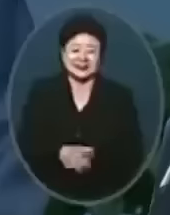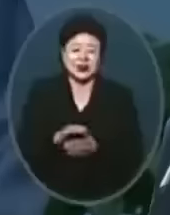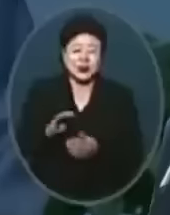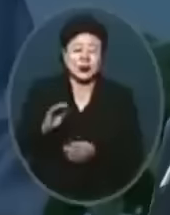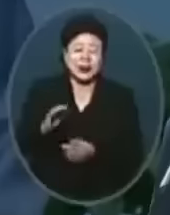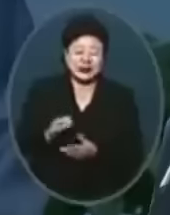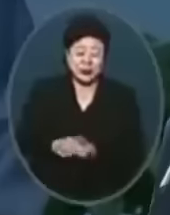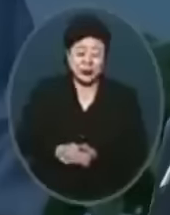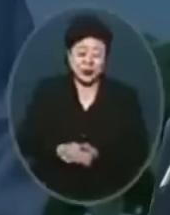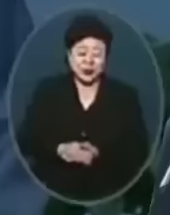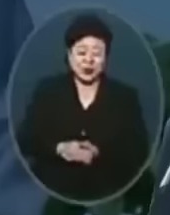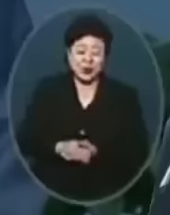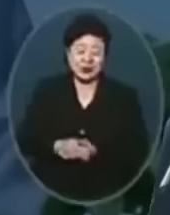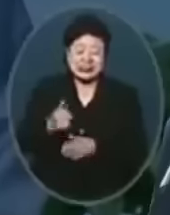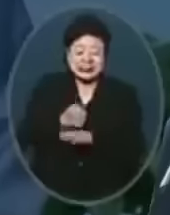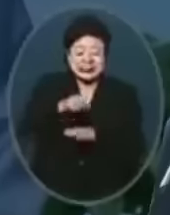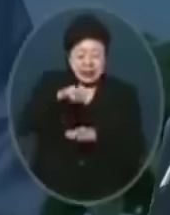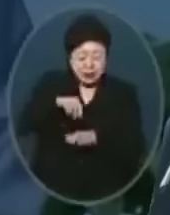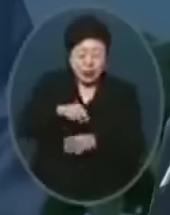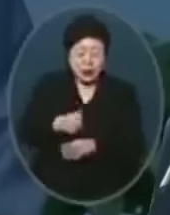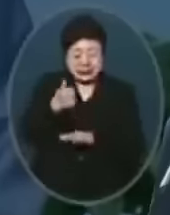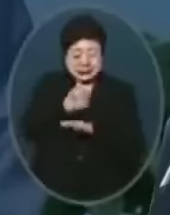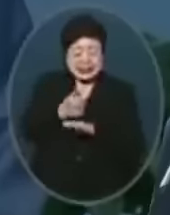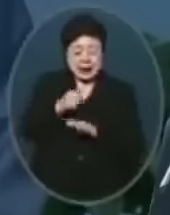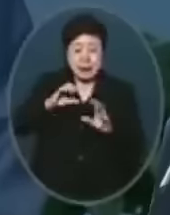이번에도 싱가포르에 가서